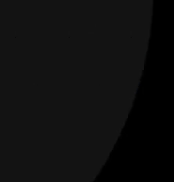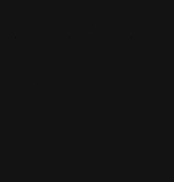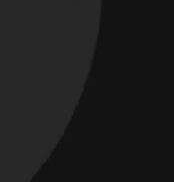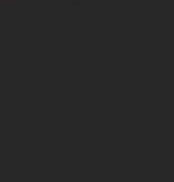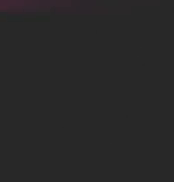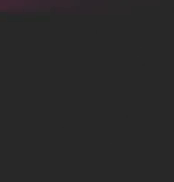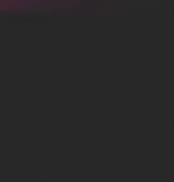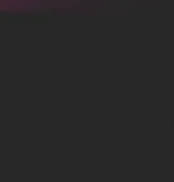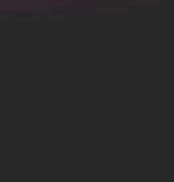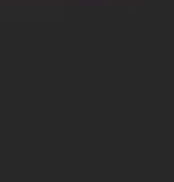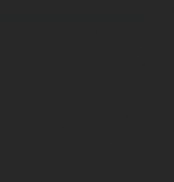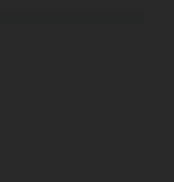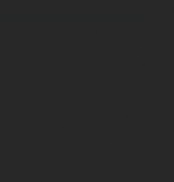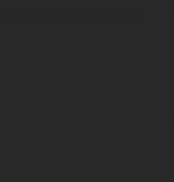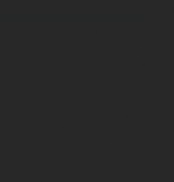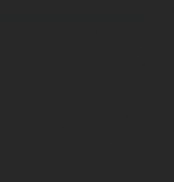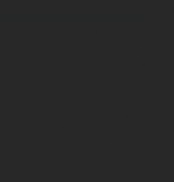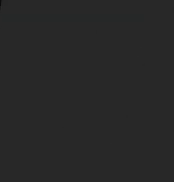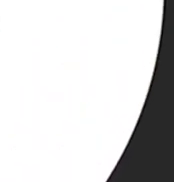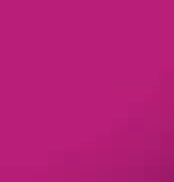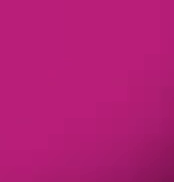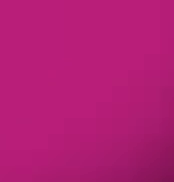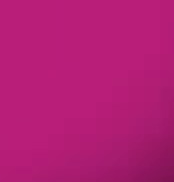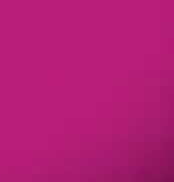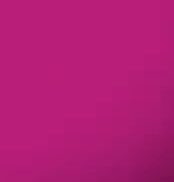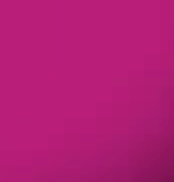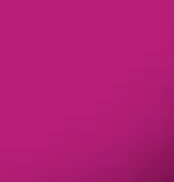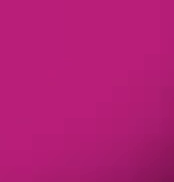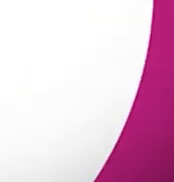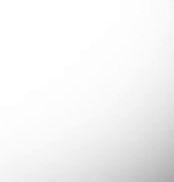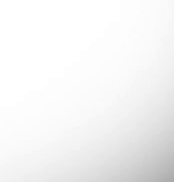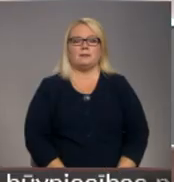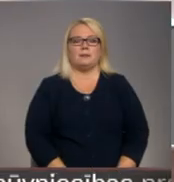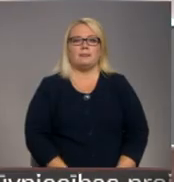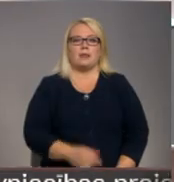Re! Viss ēters ir te!